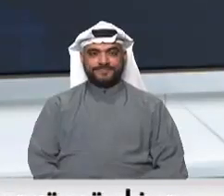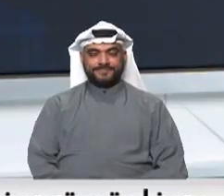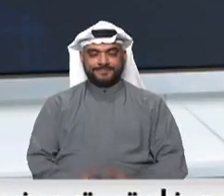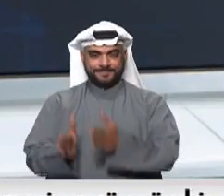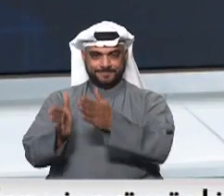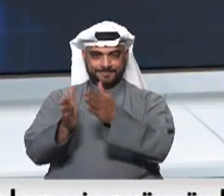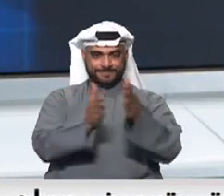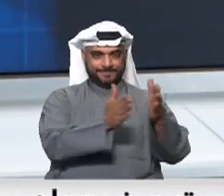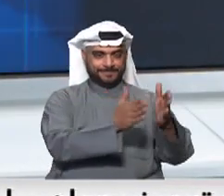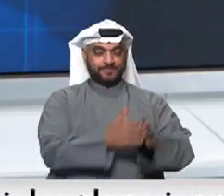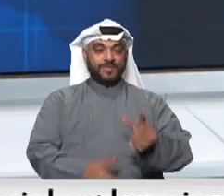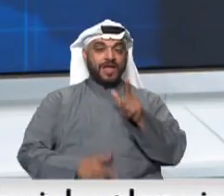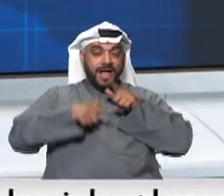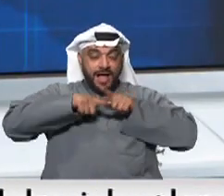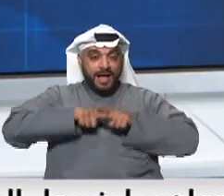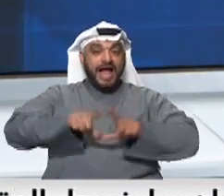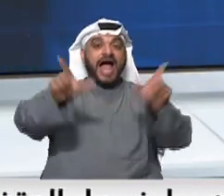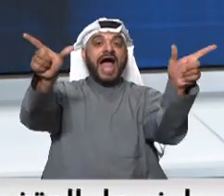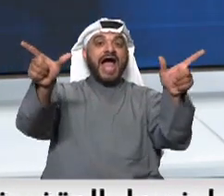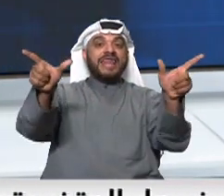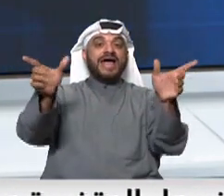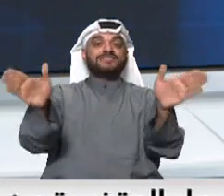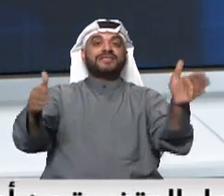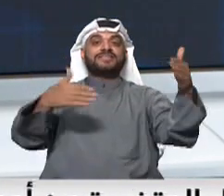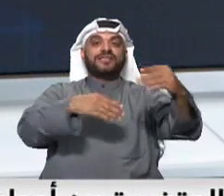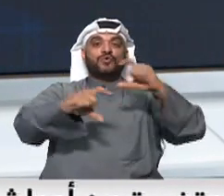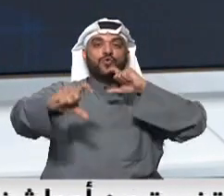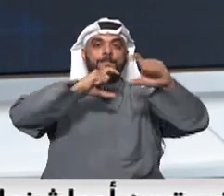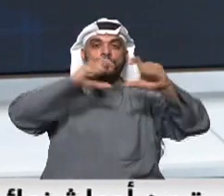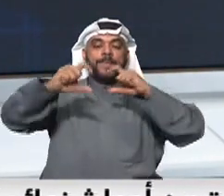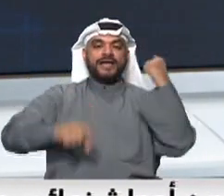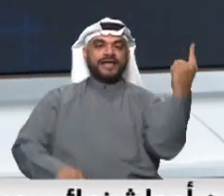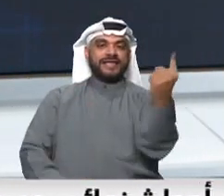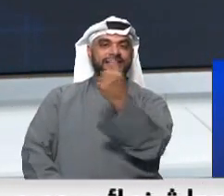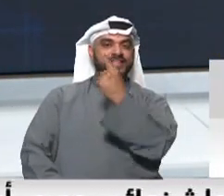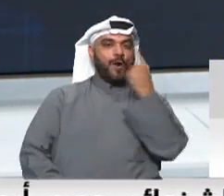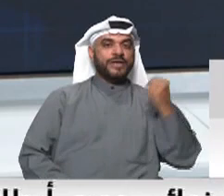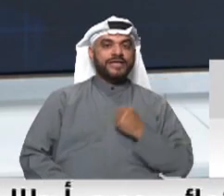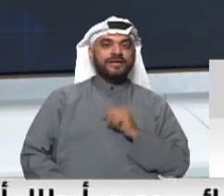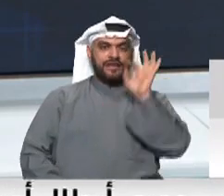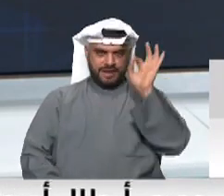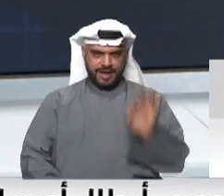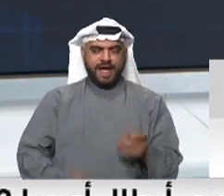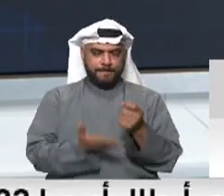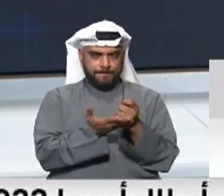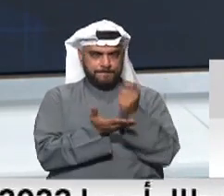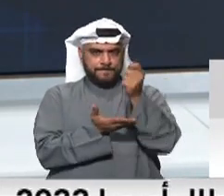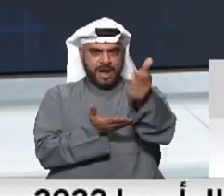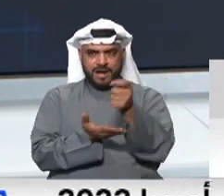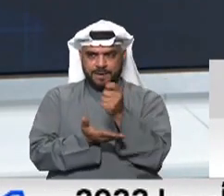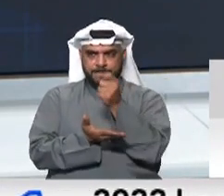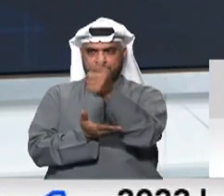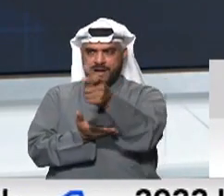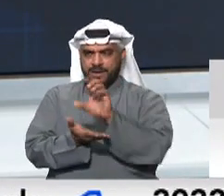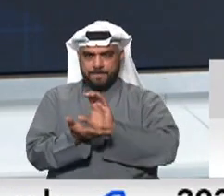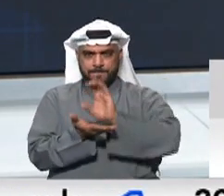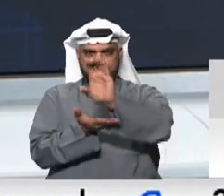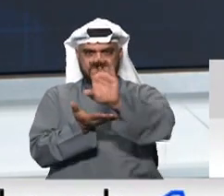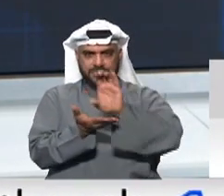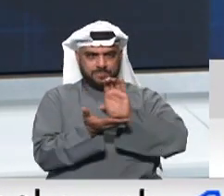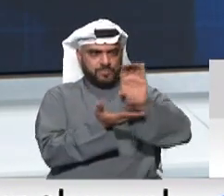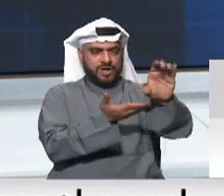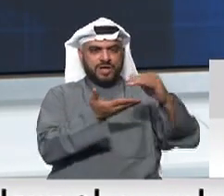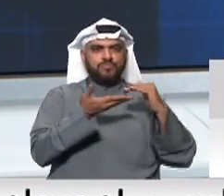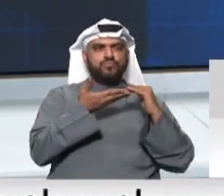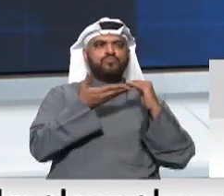قال صندوق النقد الدولي انه سيزيد وبشكل مؤقت حدود التمويل للدول الاعضاء وذلك لمساعدتها